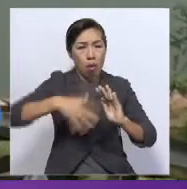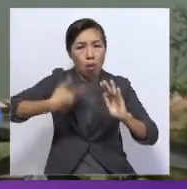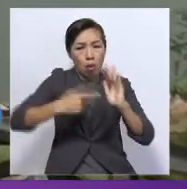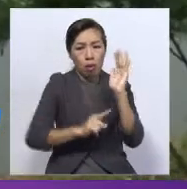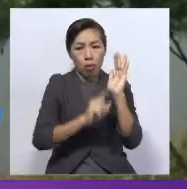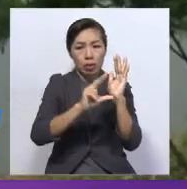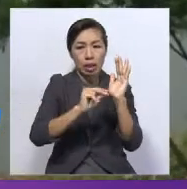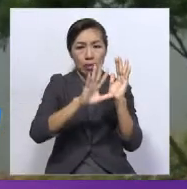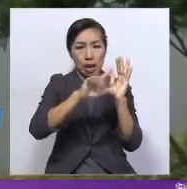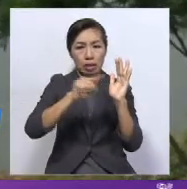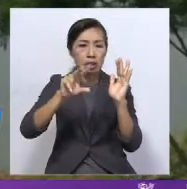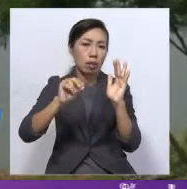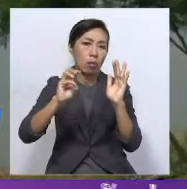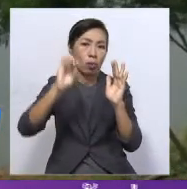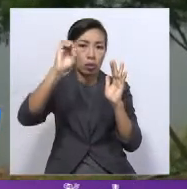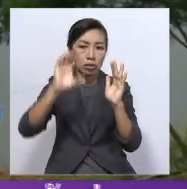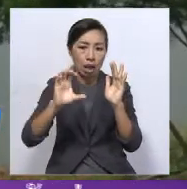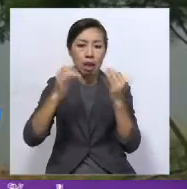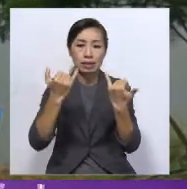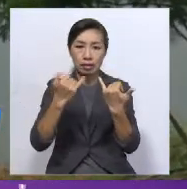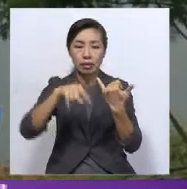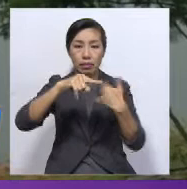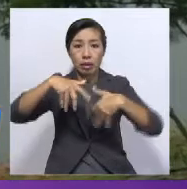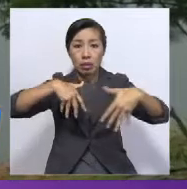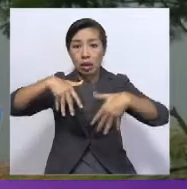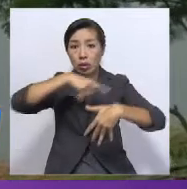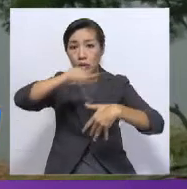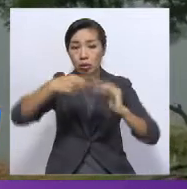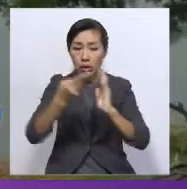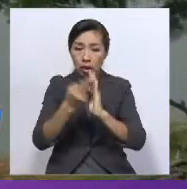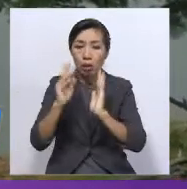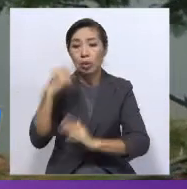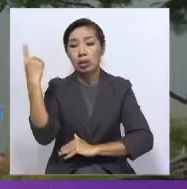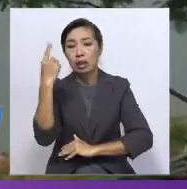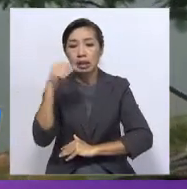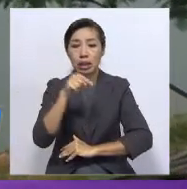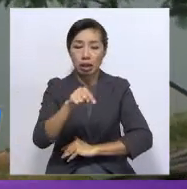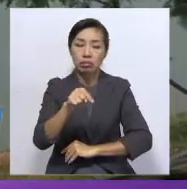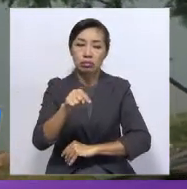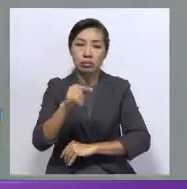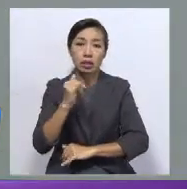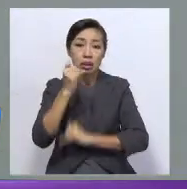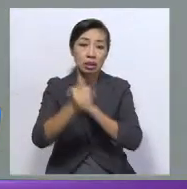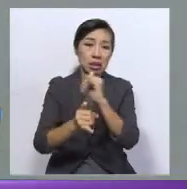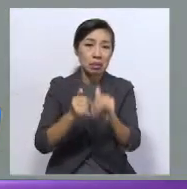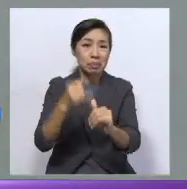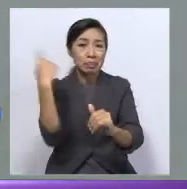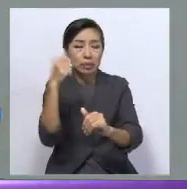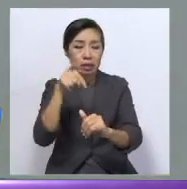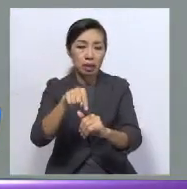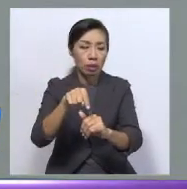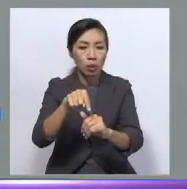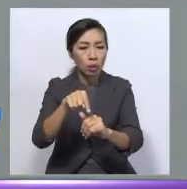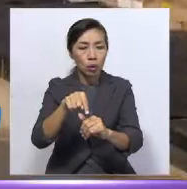ที่ 35-36 องศาเซลเซียสก็ทำให้พี่น้องชาวหนองคายแล้วก็นักท่องเที่ยวที่เข้ามาท่องเที่ยวในจังหวัดหนองคายนะคะ